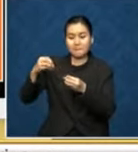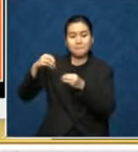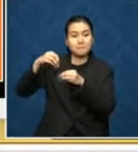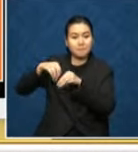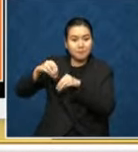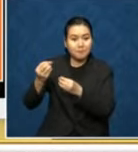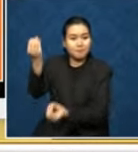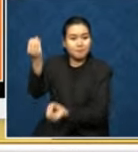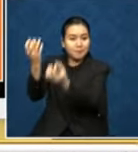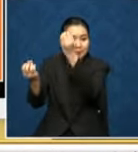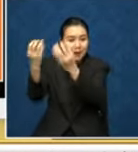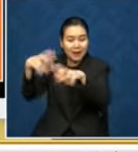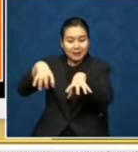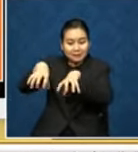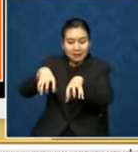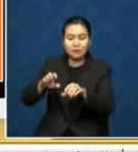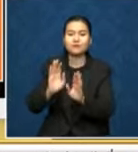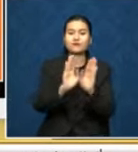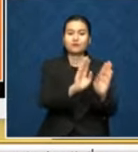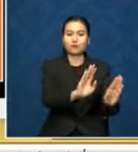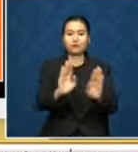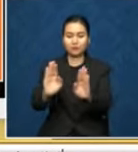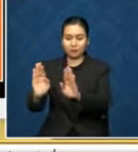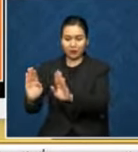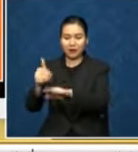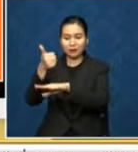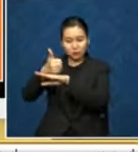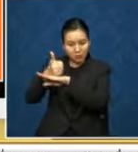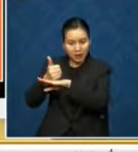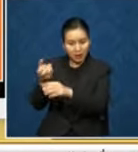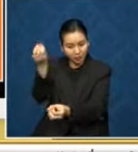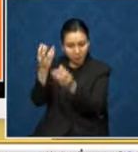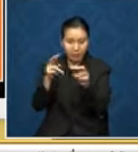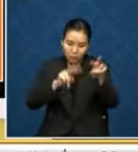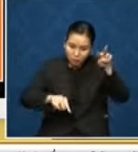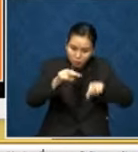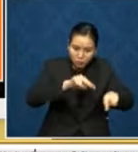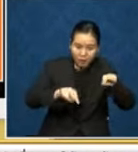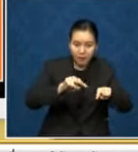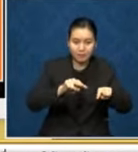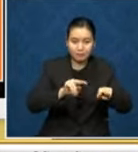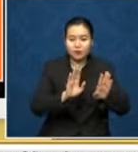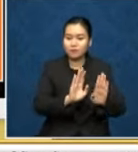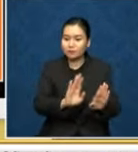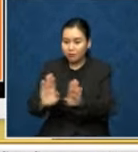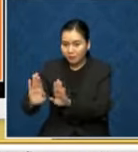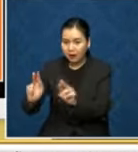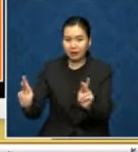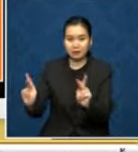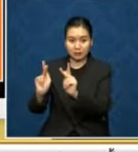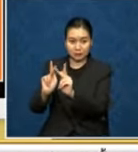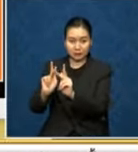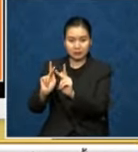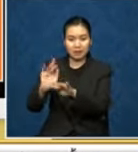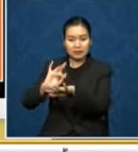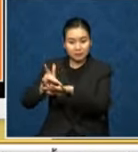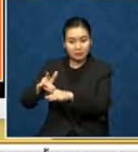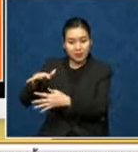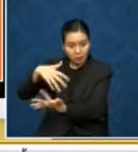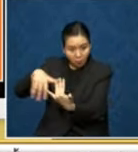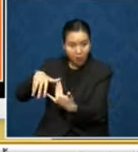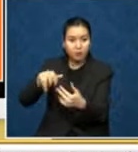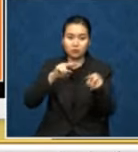การเมื่อไหร่ฝากอธิบดีกรมป่าไม้ช่วยลงมาดำเนินการตรวจสอบและฝากท่านประธานหารือไปยังกระทรวงทรัพยากรธรรมชาติและสิ่งแวดล้อมด้ว